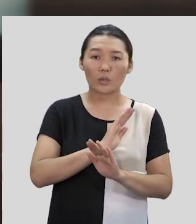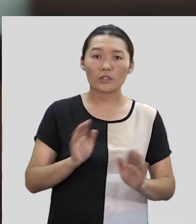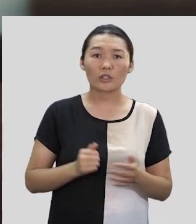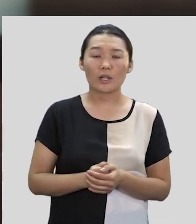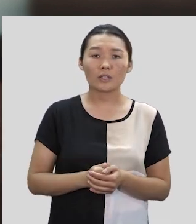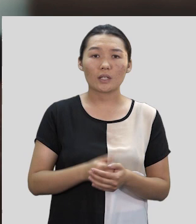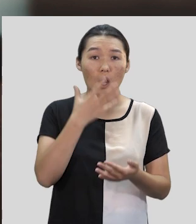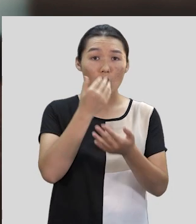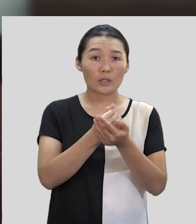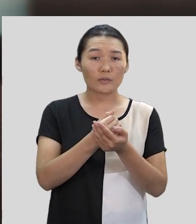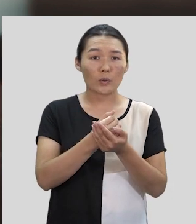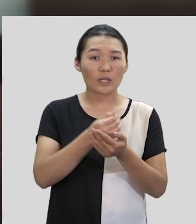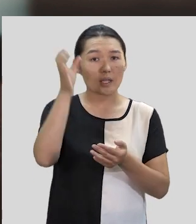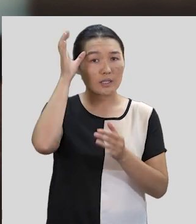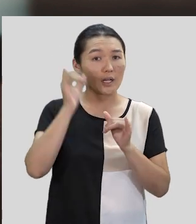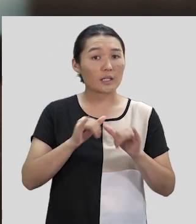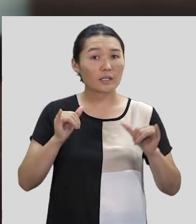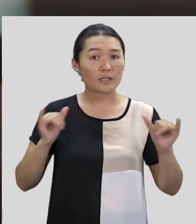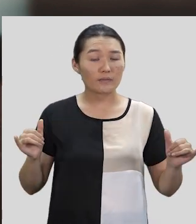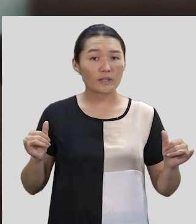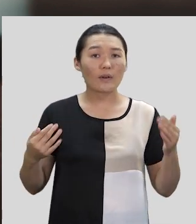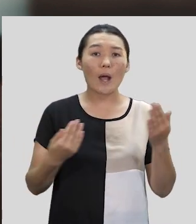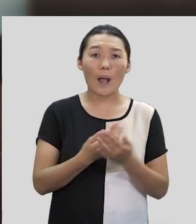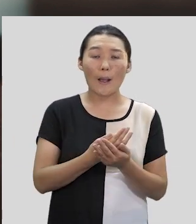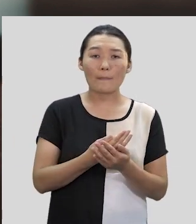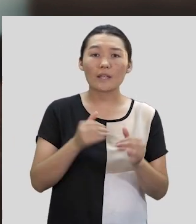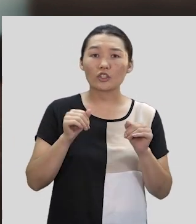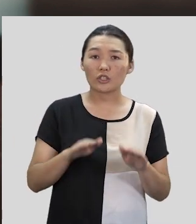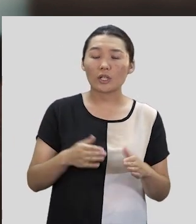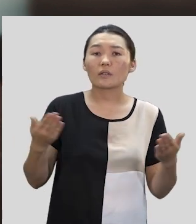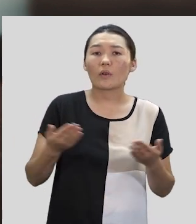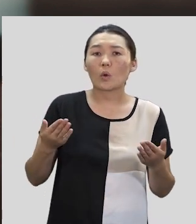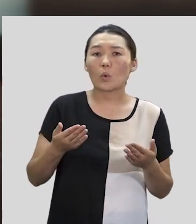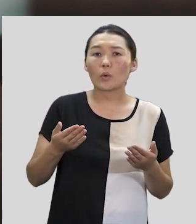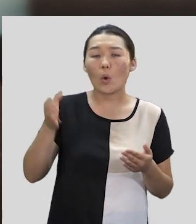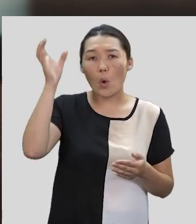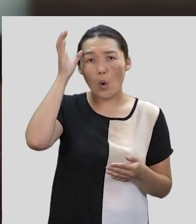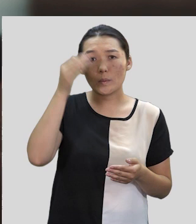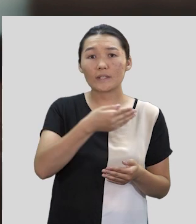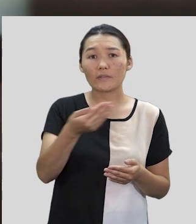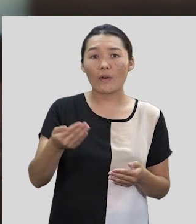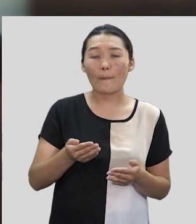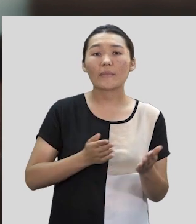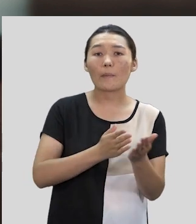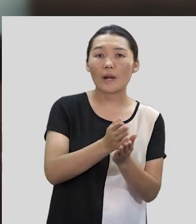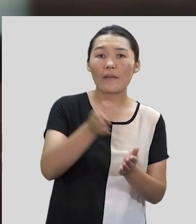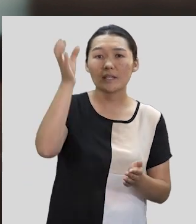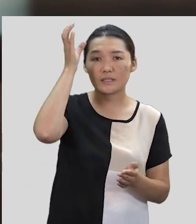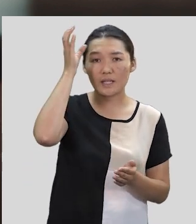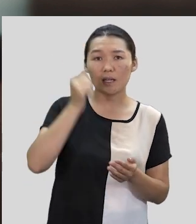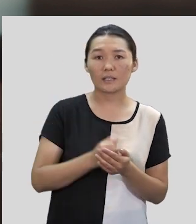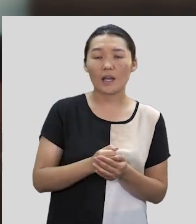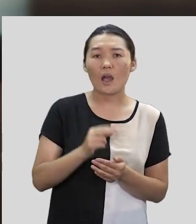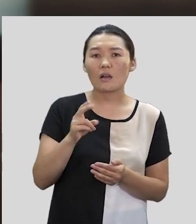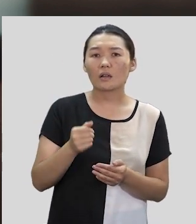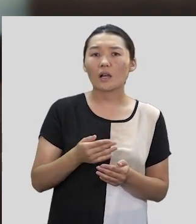опять решать в какую область вам направить знания как трудно человеку совмещать